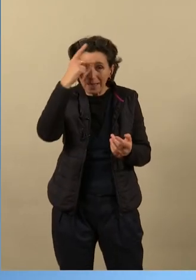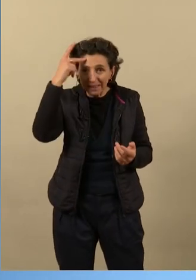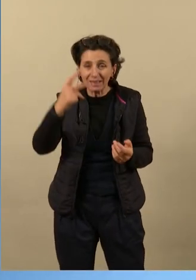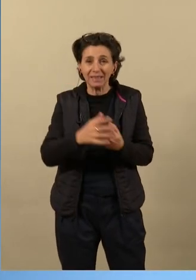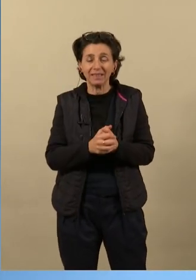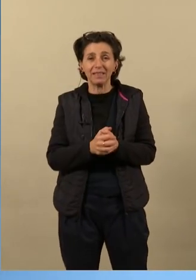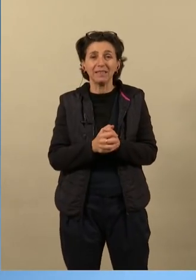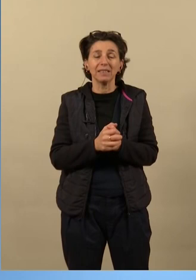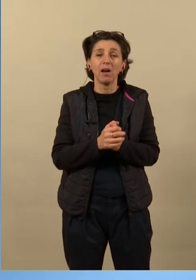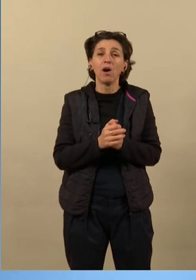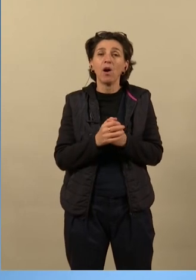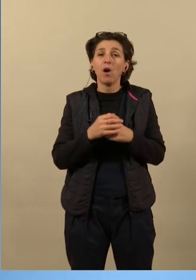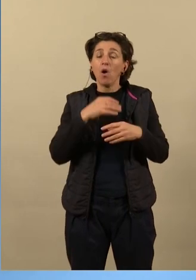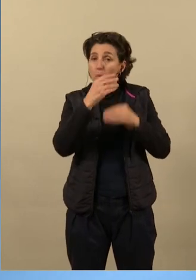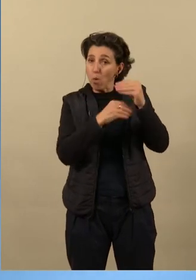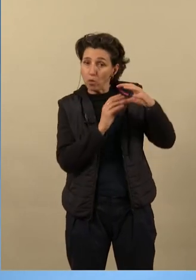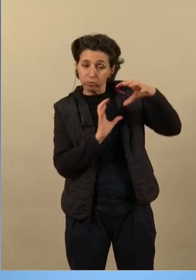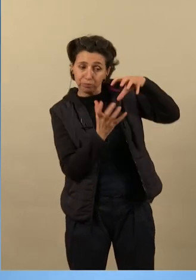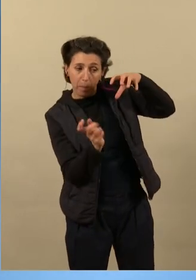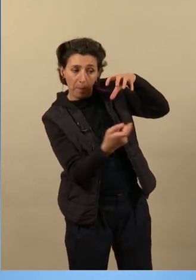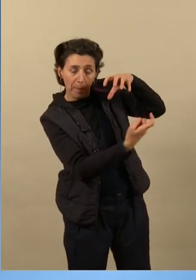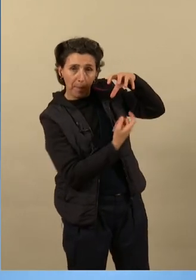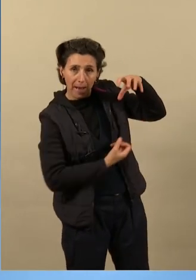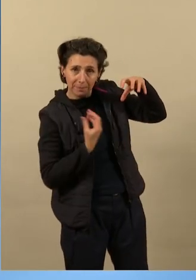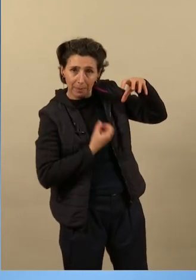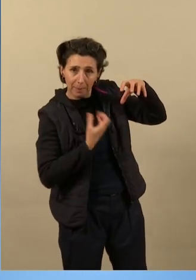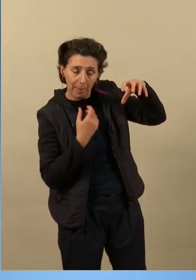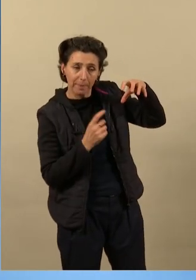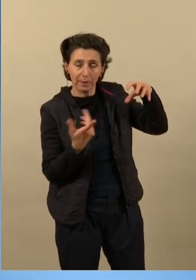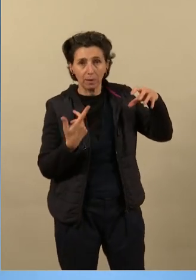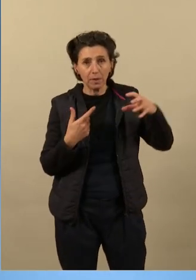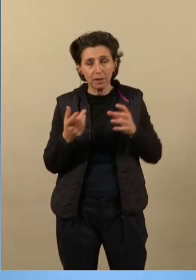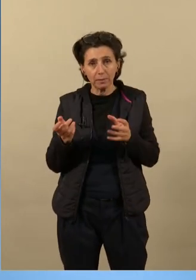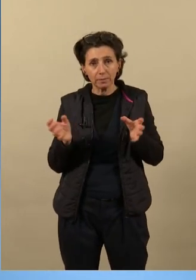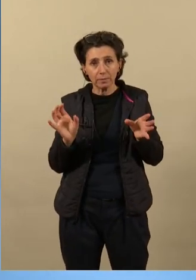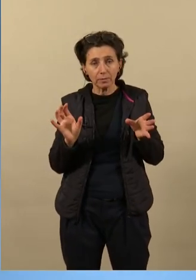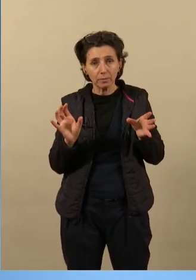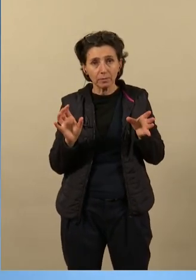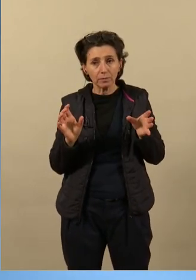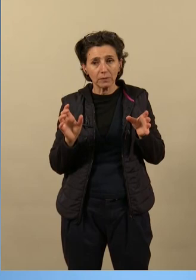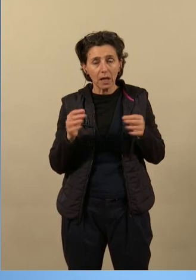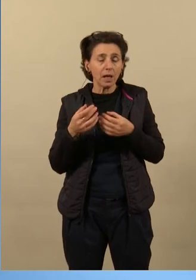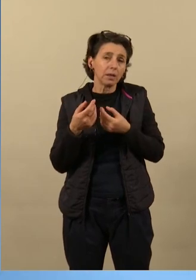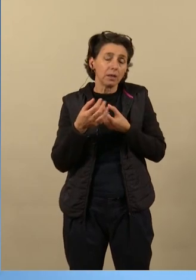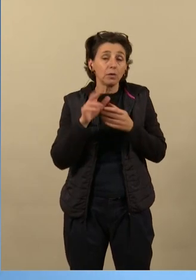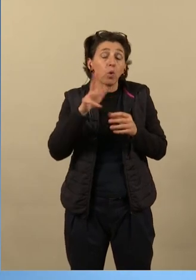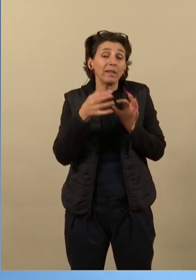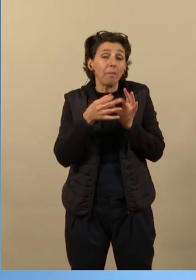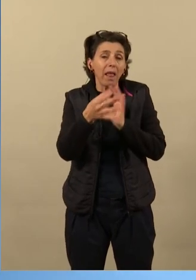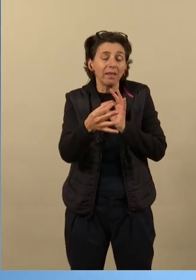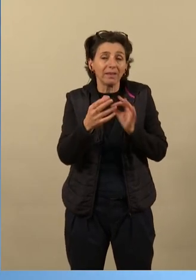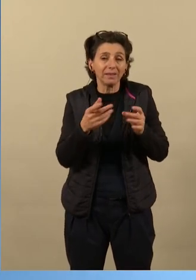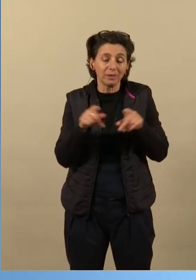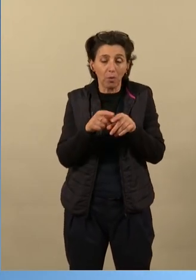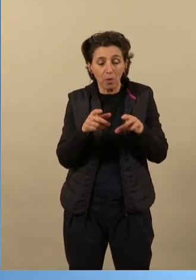ligne qui se veut intermédiaire juste et durable on le répète suffisamment et on continue à le répéter